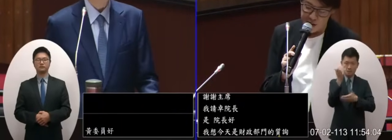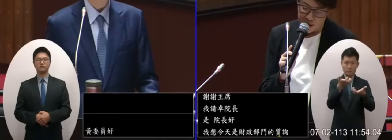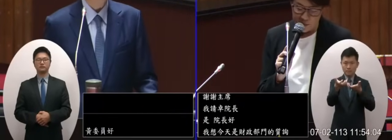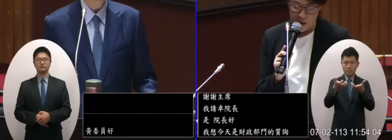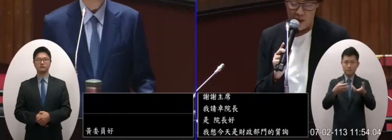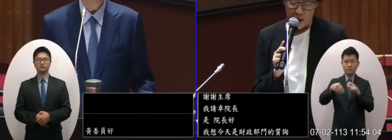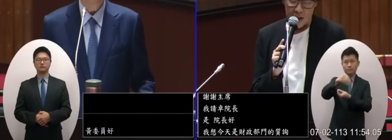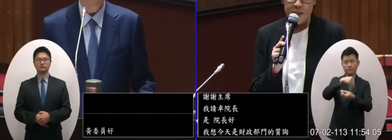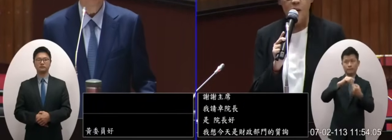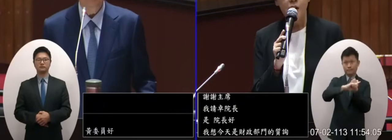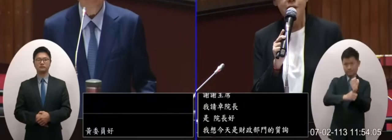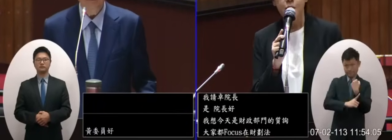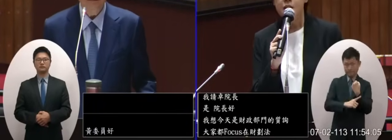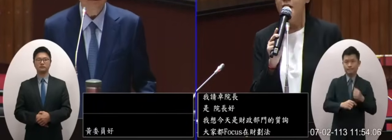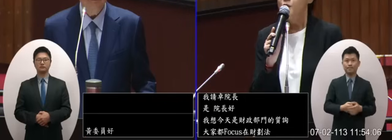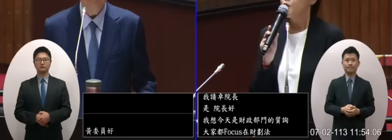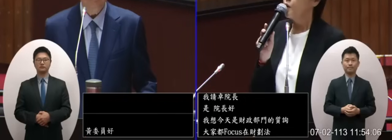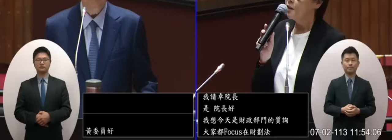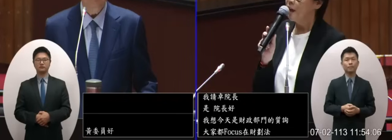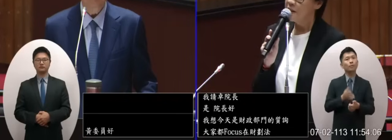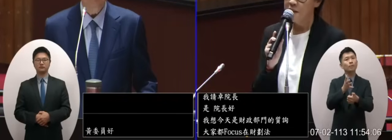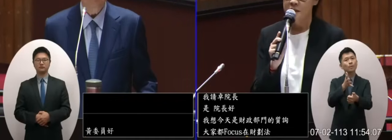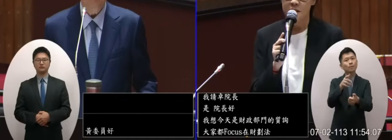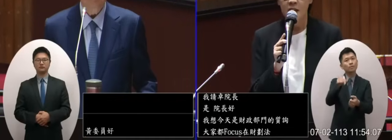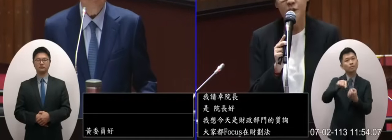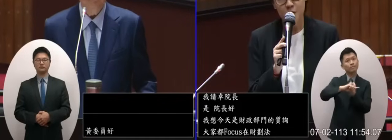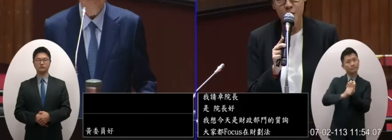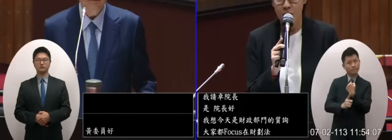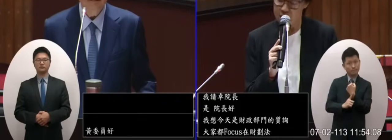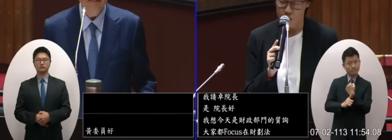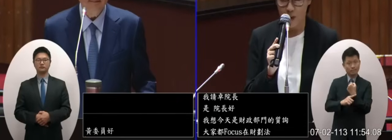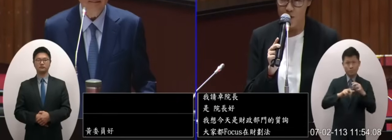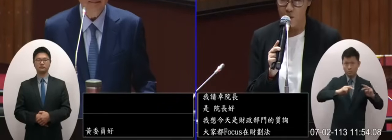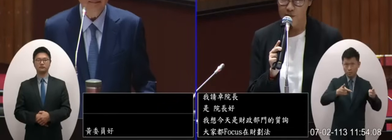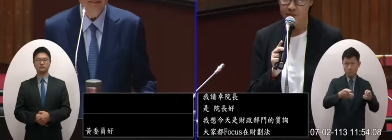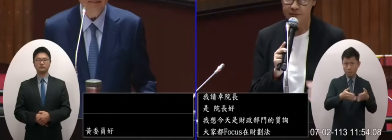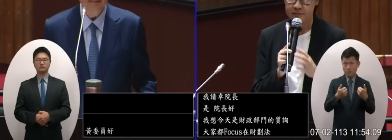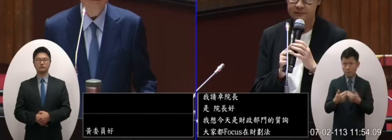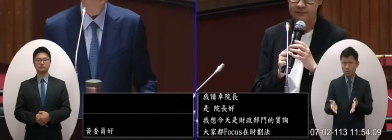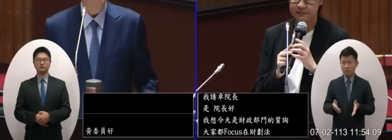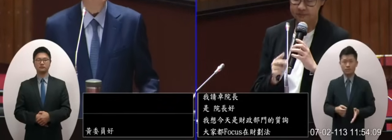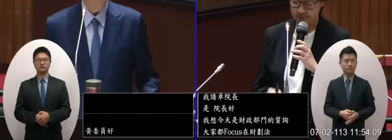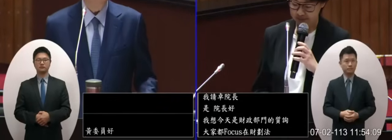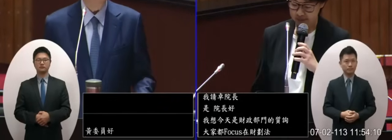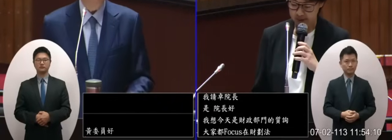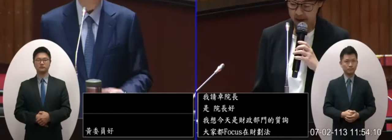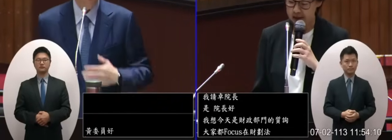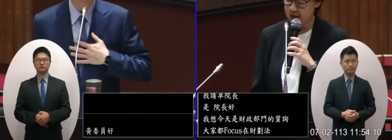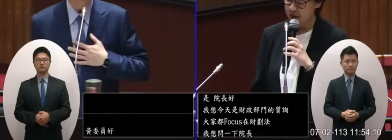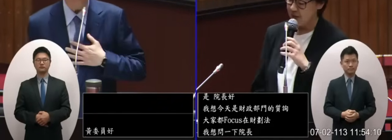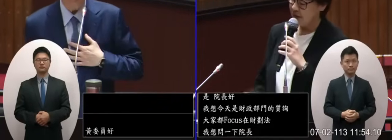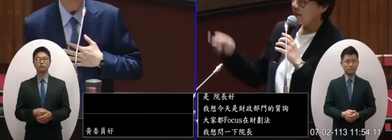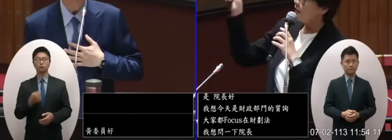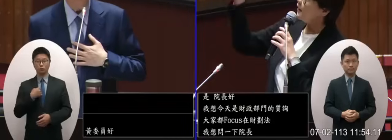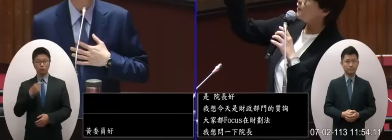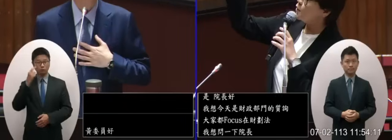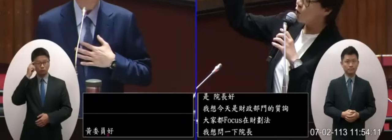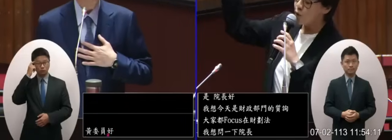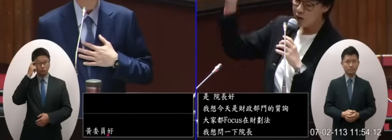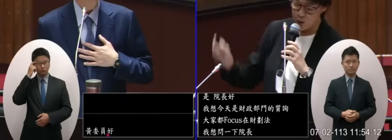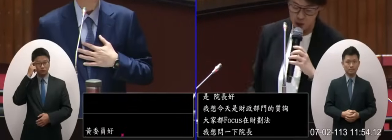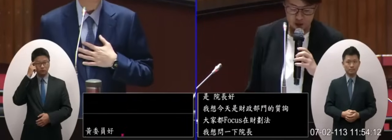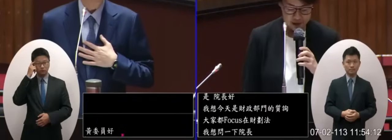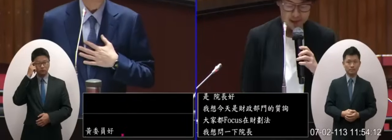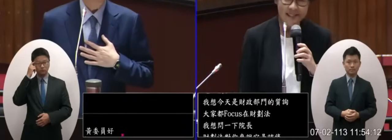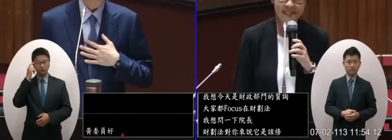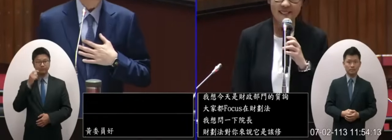问一下院长，财划法对你来说，它是该修还是不该修？ 我的想法是 那个